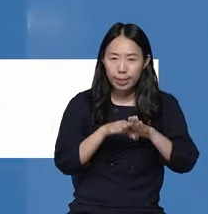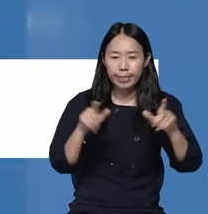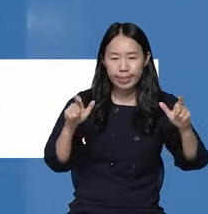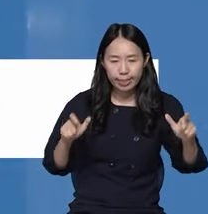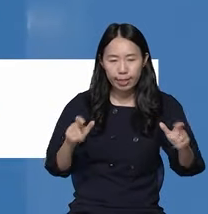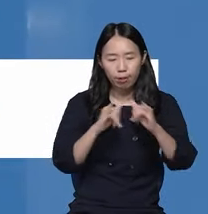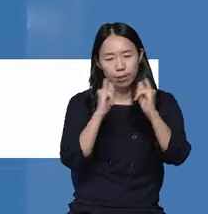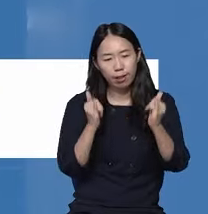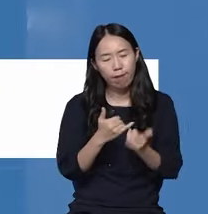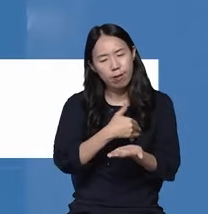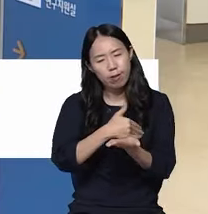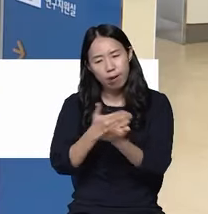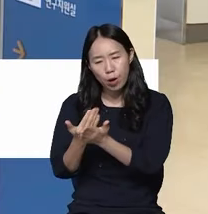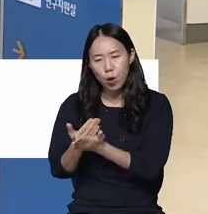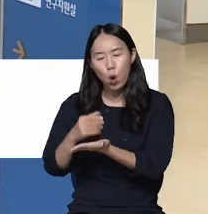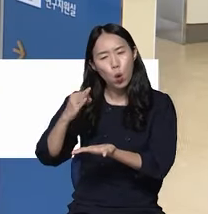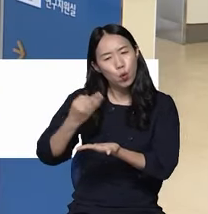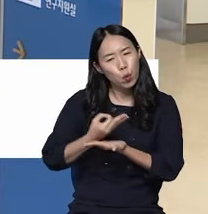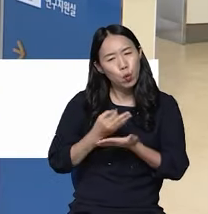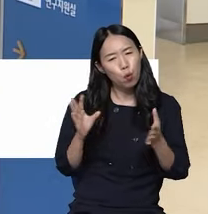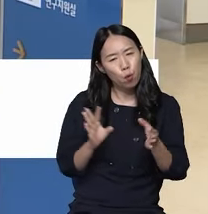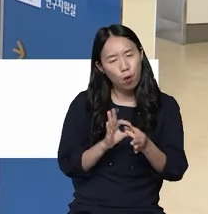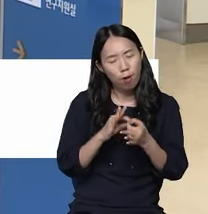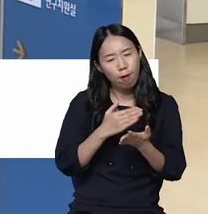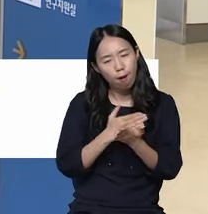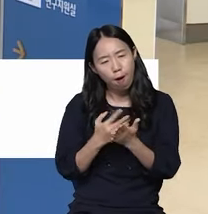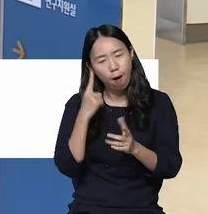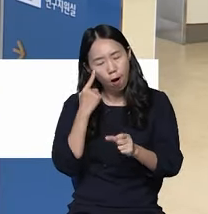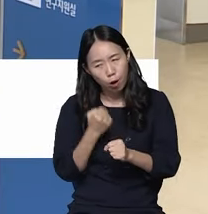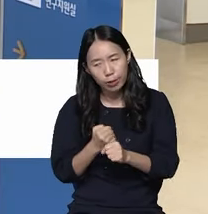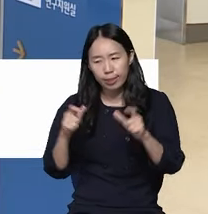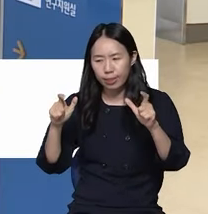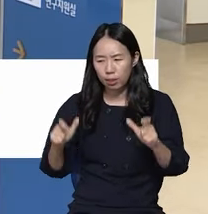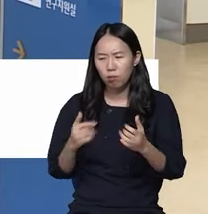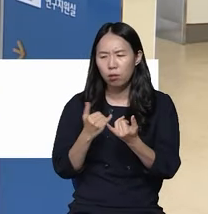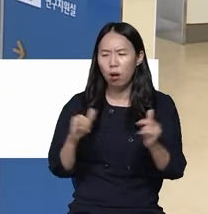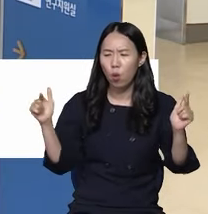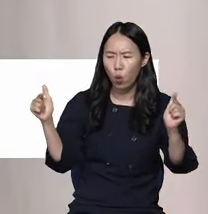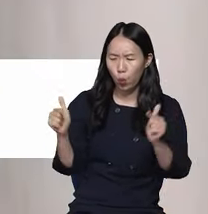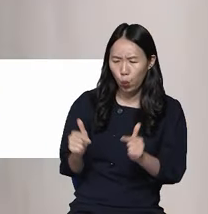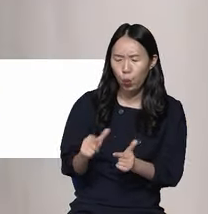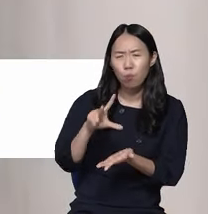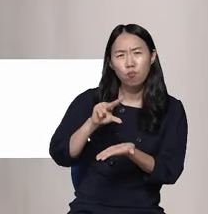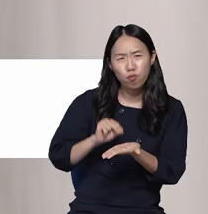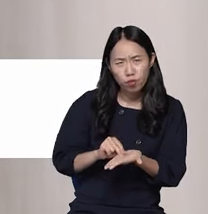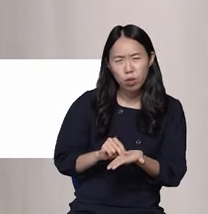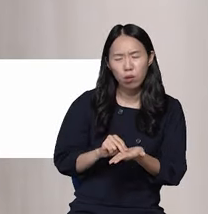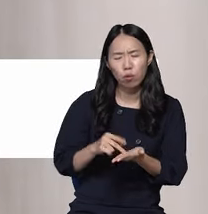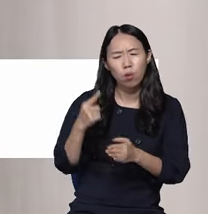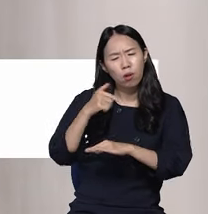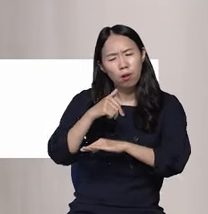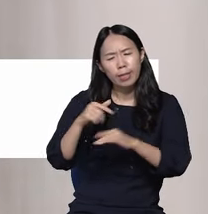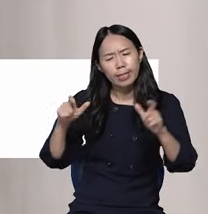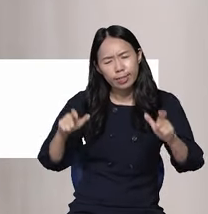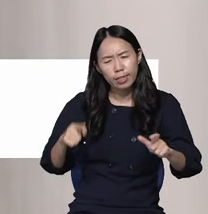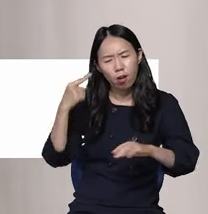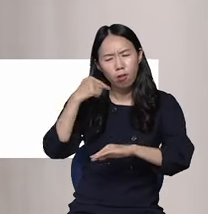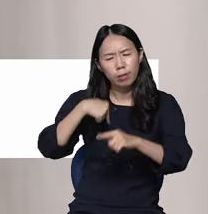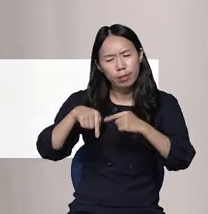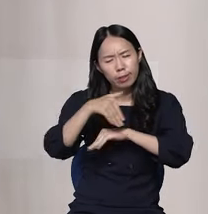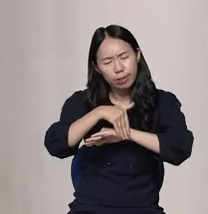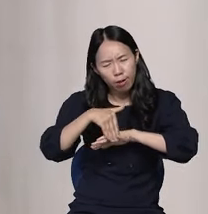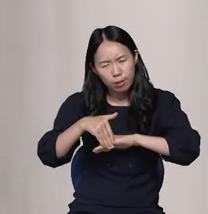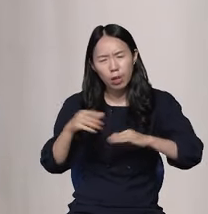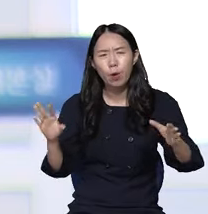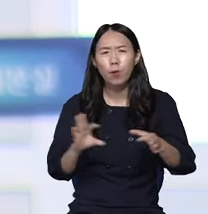지역사회의 다양한 기본소득 정책화 방안과 지방소멸위기 대응, 지역사회 정책개발, 지역 현안에 대한 정책